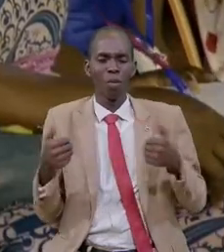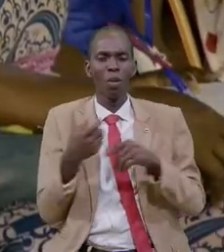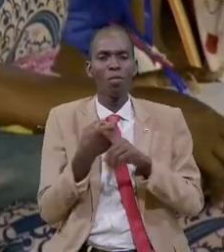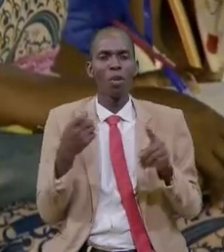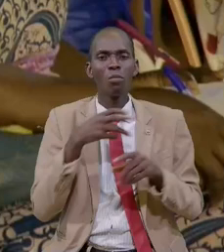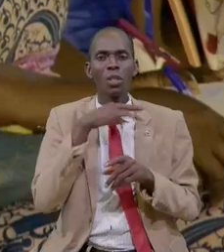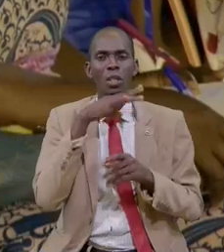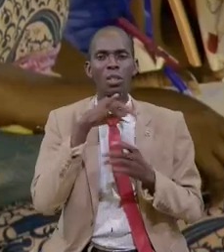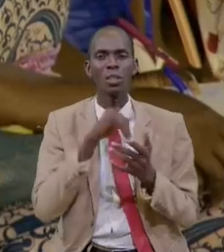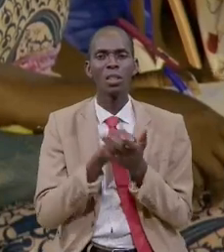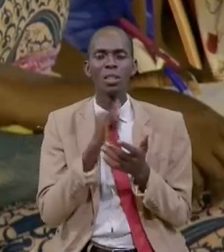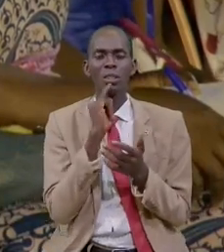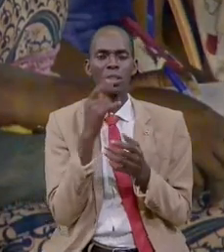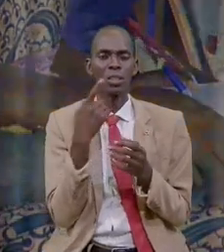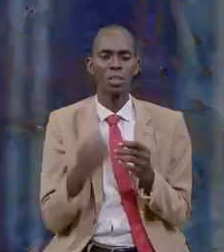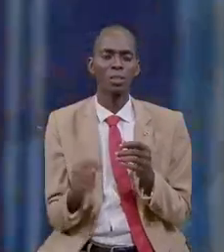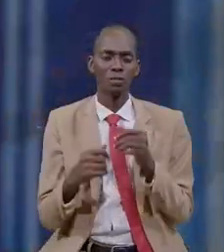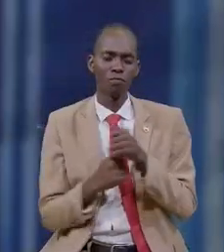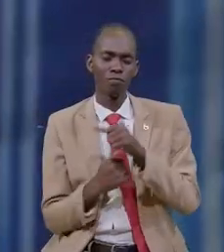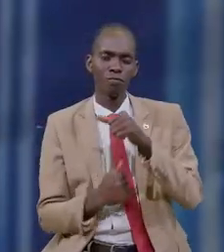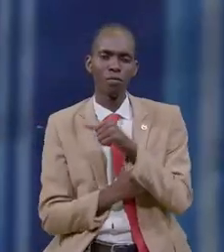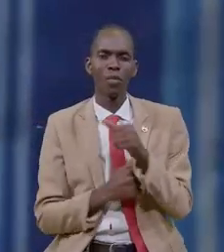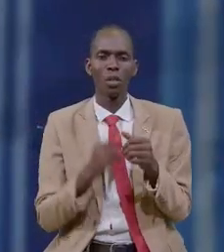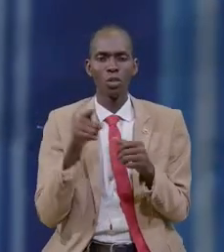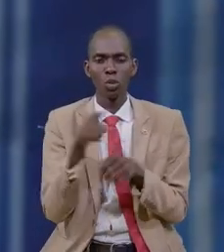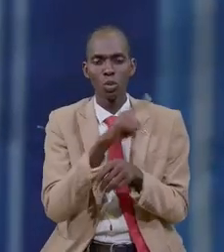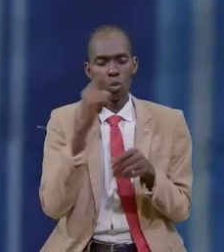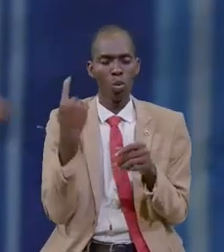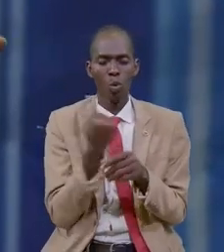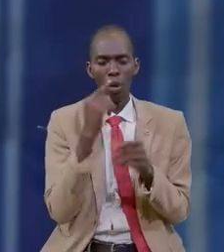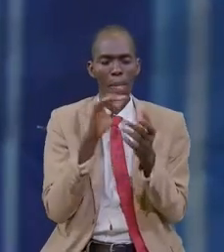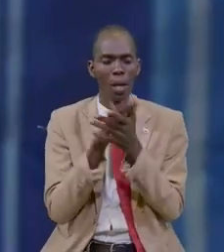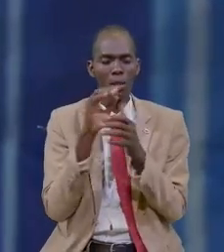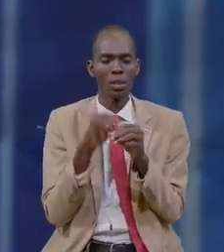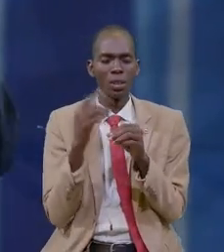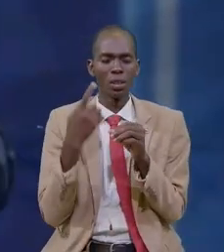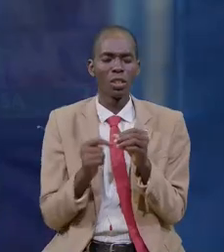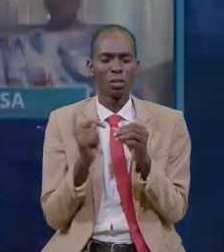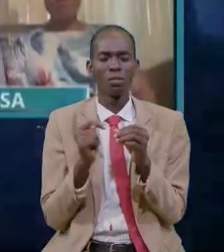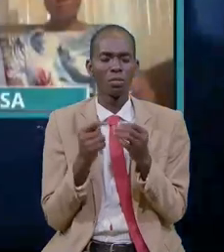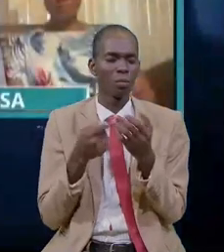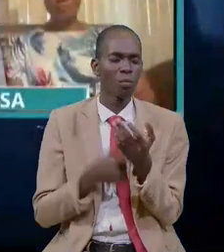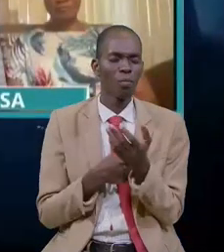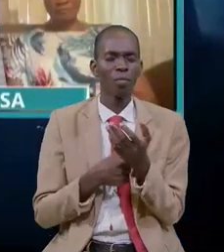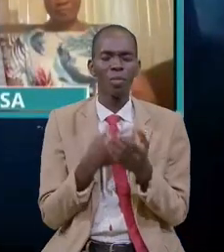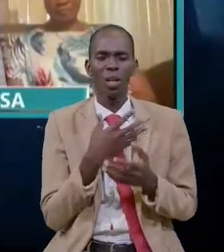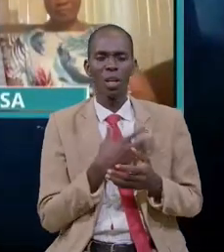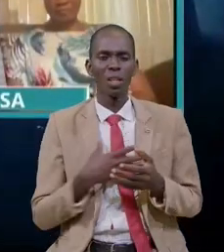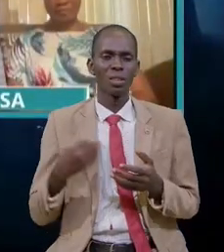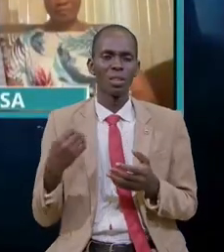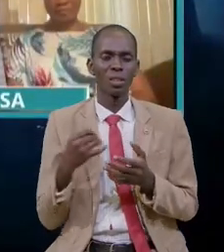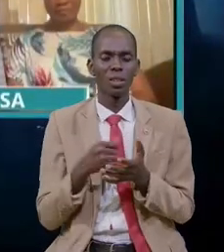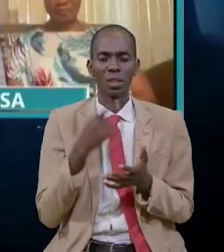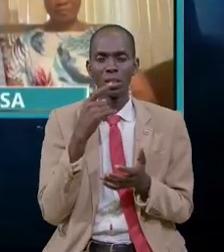la fondation. Quand vous avez la foi en Dieu, croyez à l'évangile. Croyez à la bonne nouvelle et il